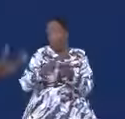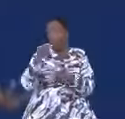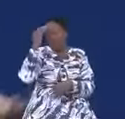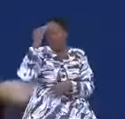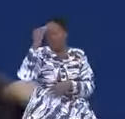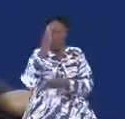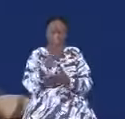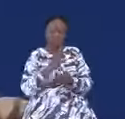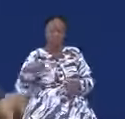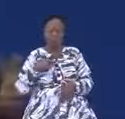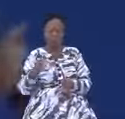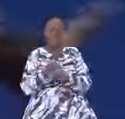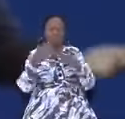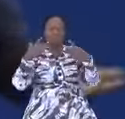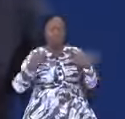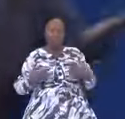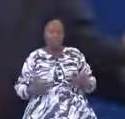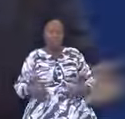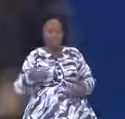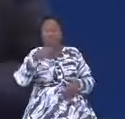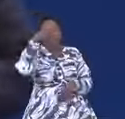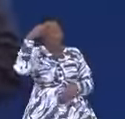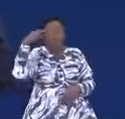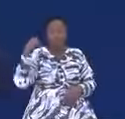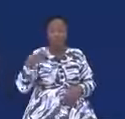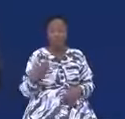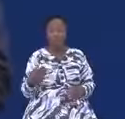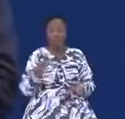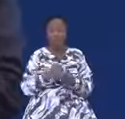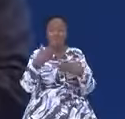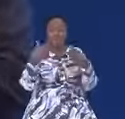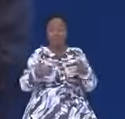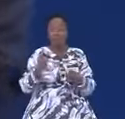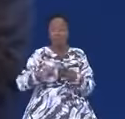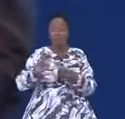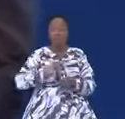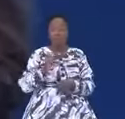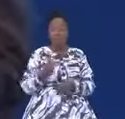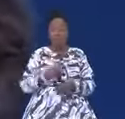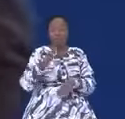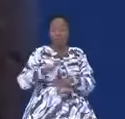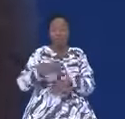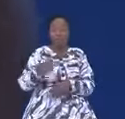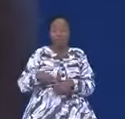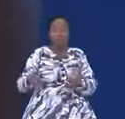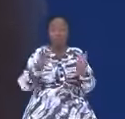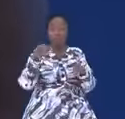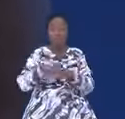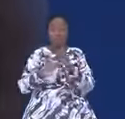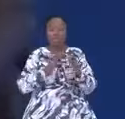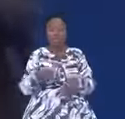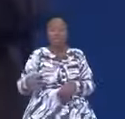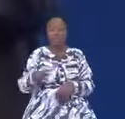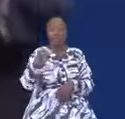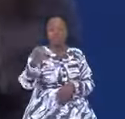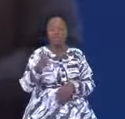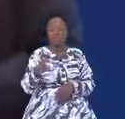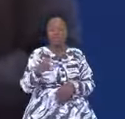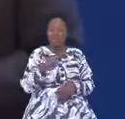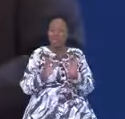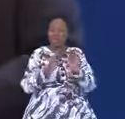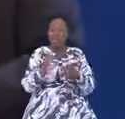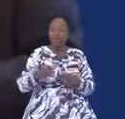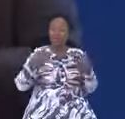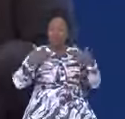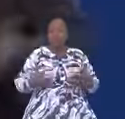à pau des choses qui nous arrive en cours de chemin dans leur voyage si tu as des courriers ce soit